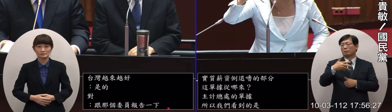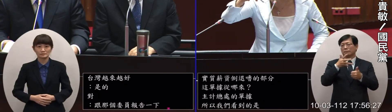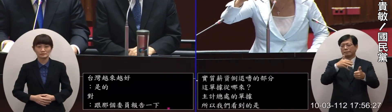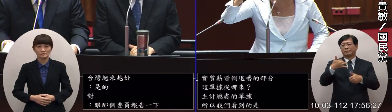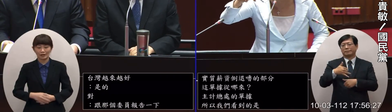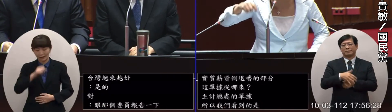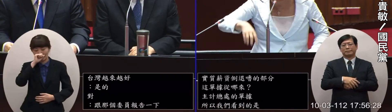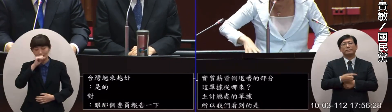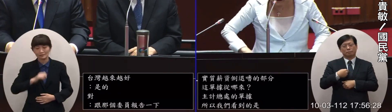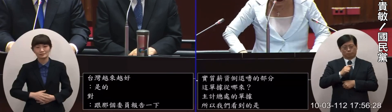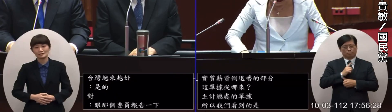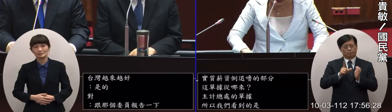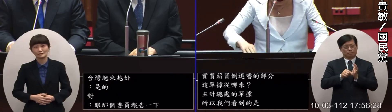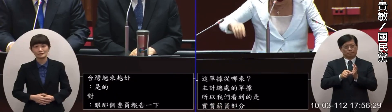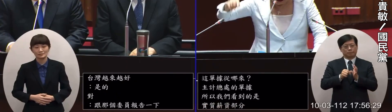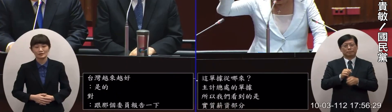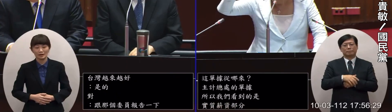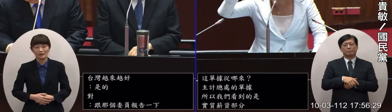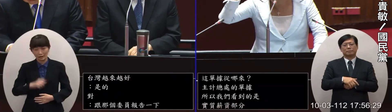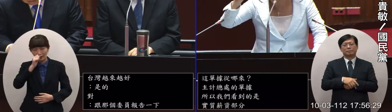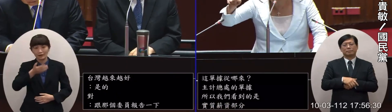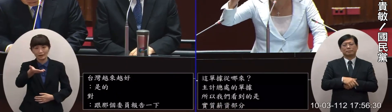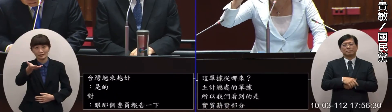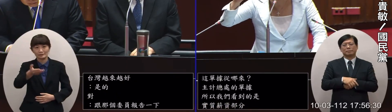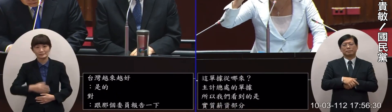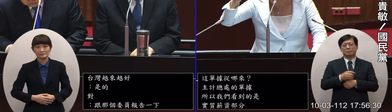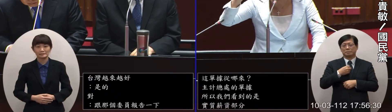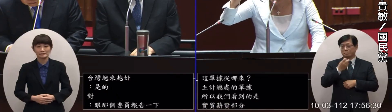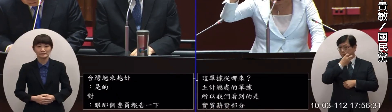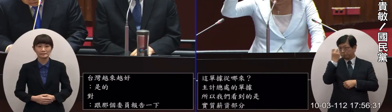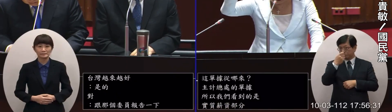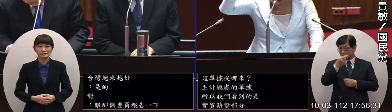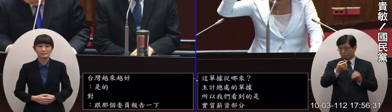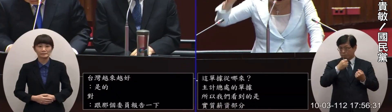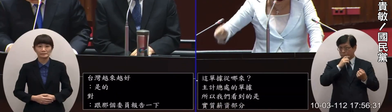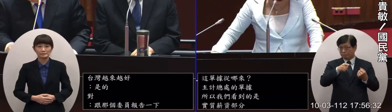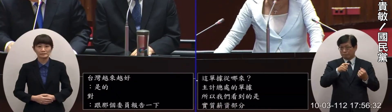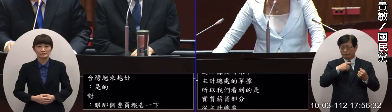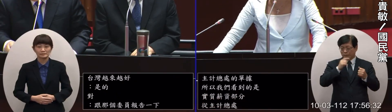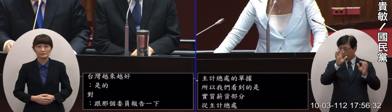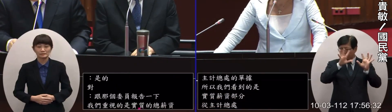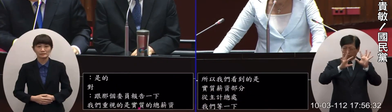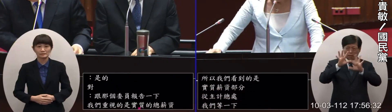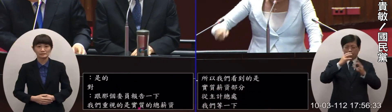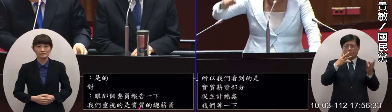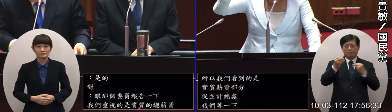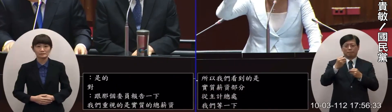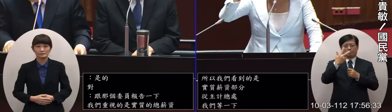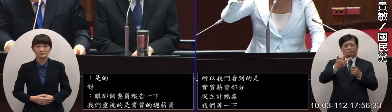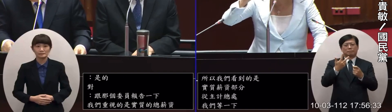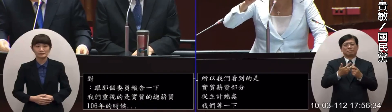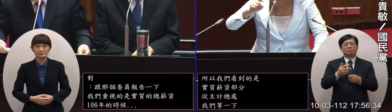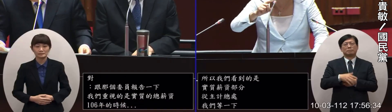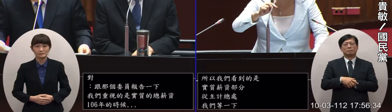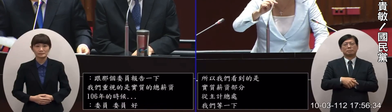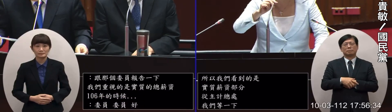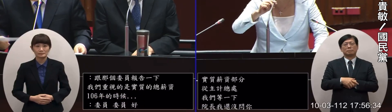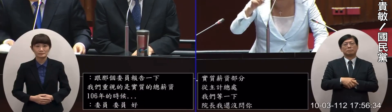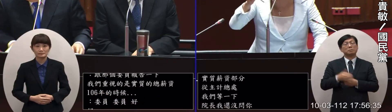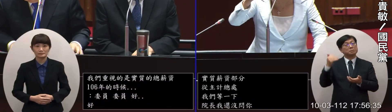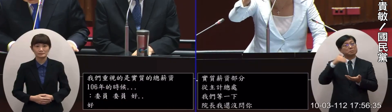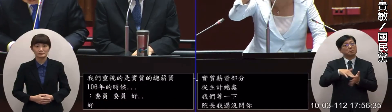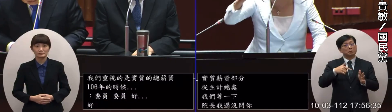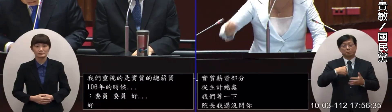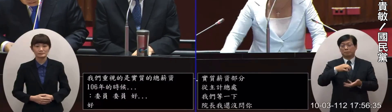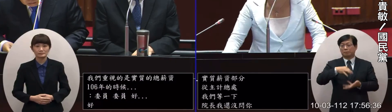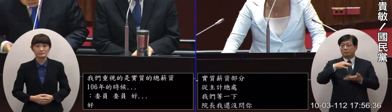问你哈，这个是我质询的时间哈。 好。 我们看到战略迷航了七年，可是我们看到我们